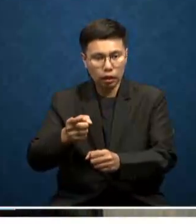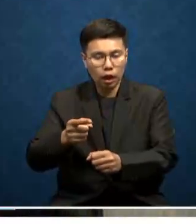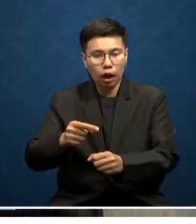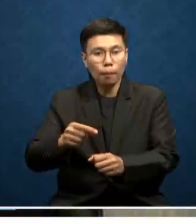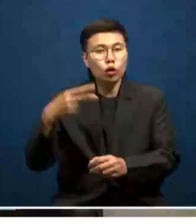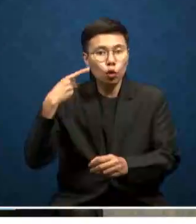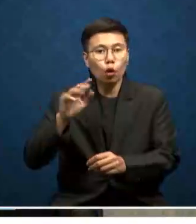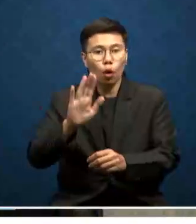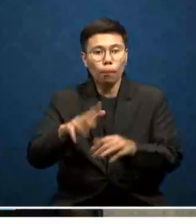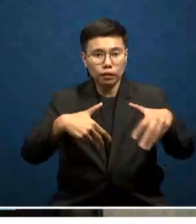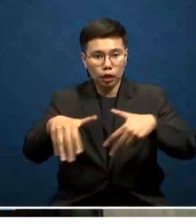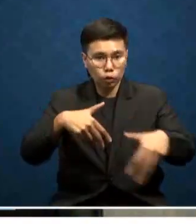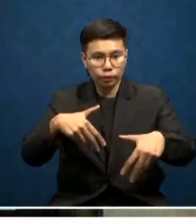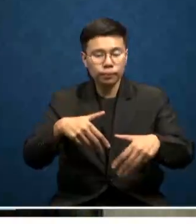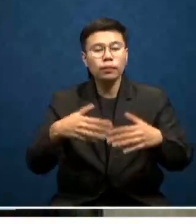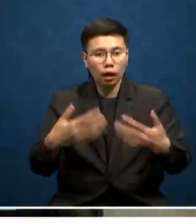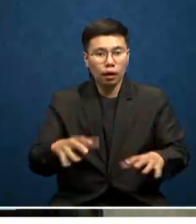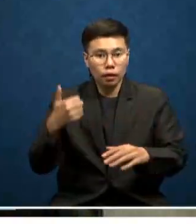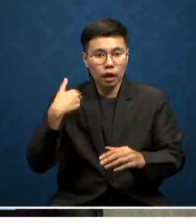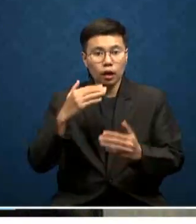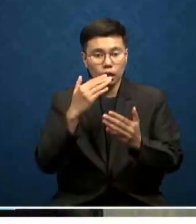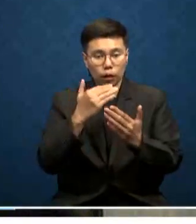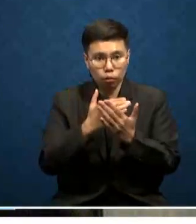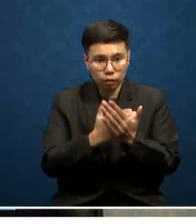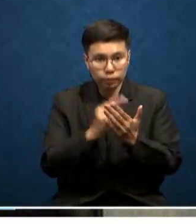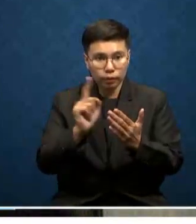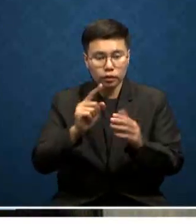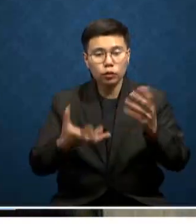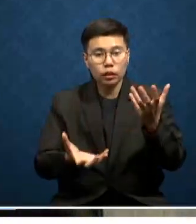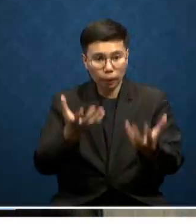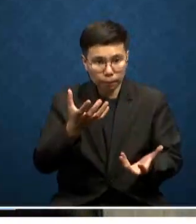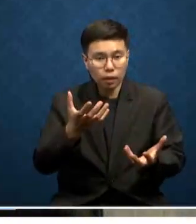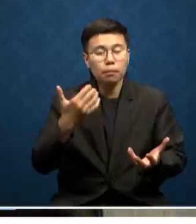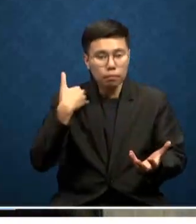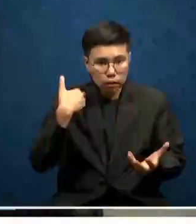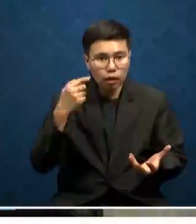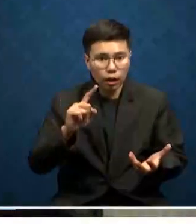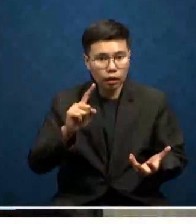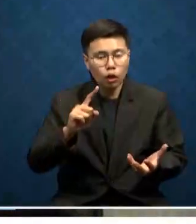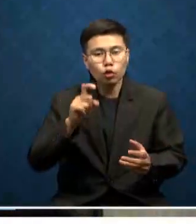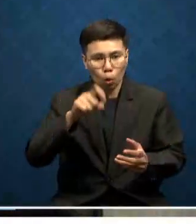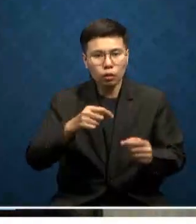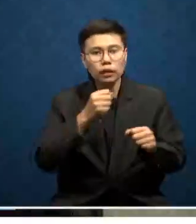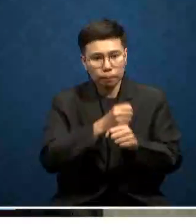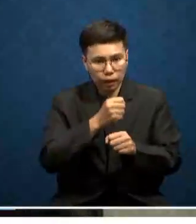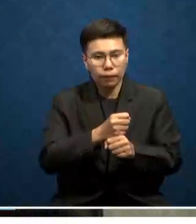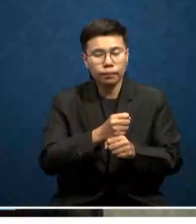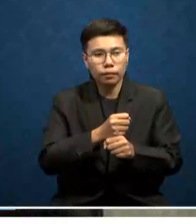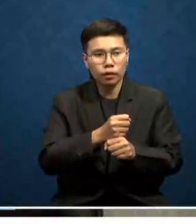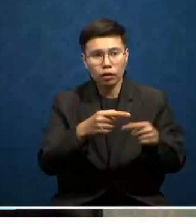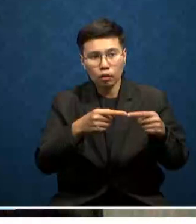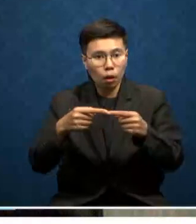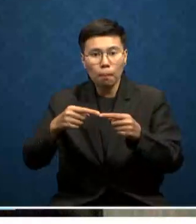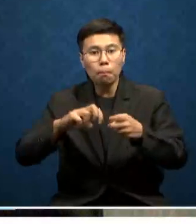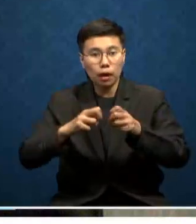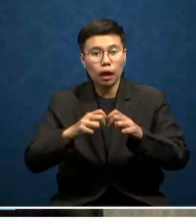างแท้จริงในเรื่องของกระบวนการยุติธรรมนั้นยังมีหลายเรื่องที่จะต้องดำเนินการที่เป็นปัญหา